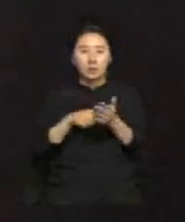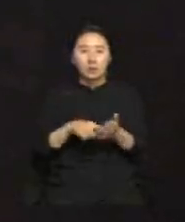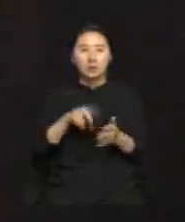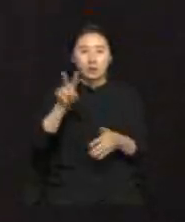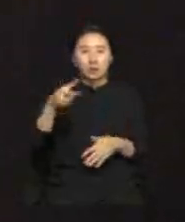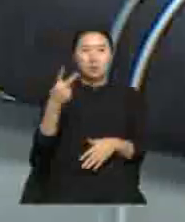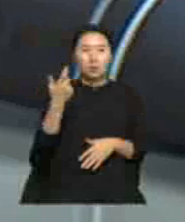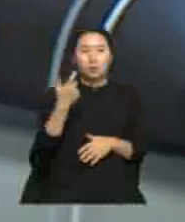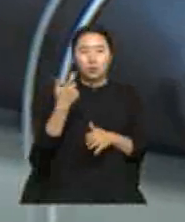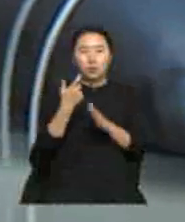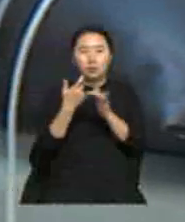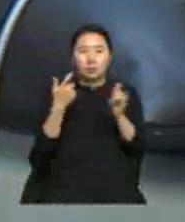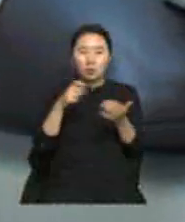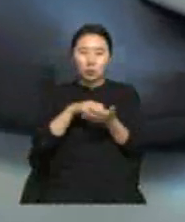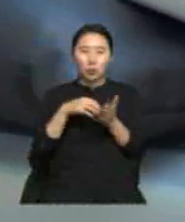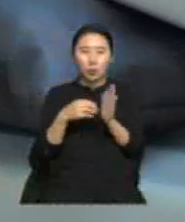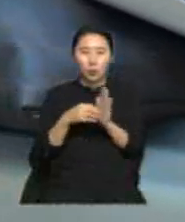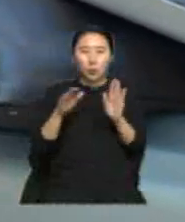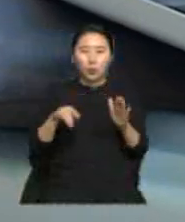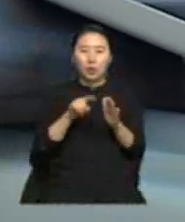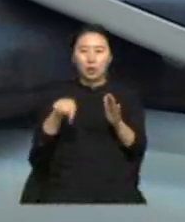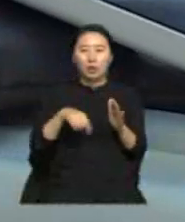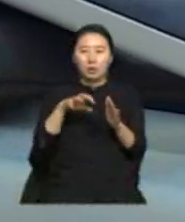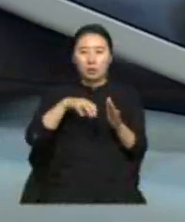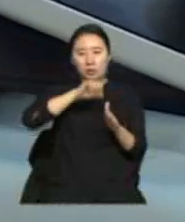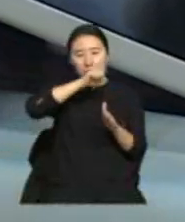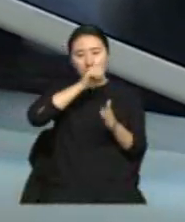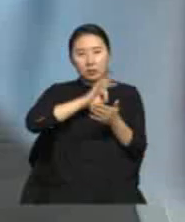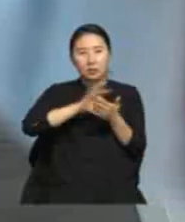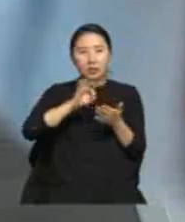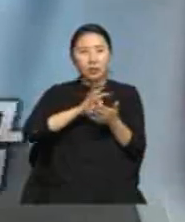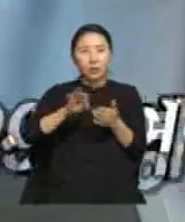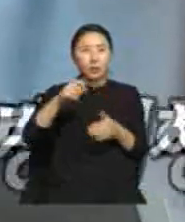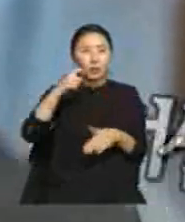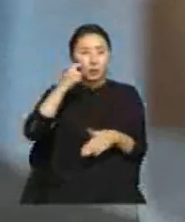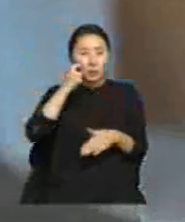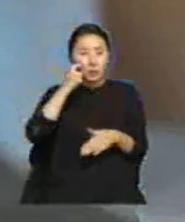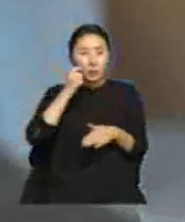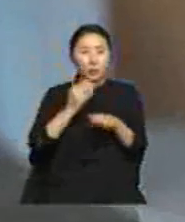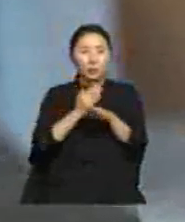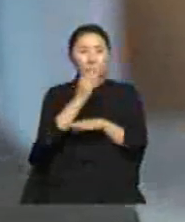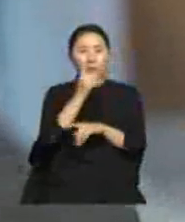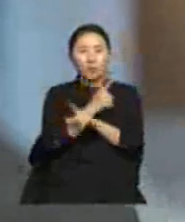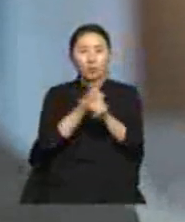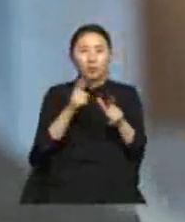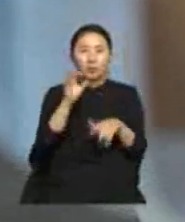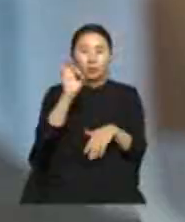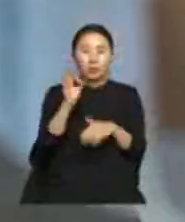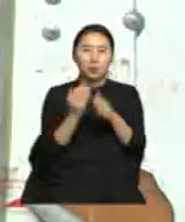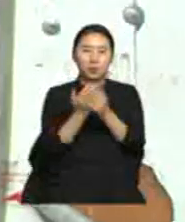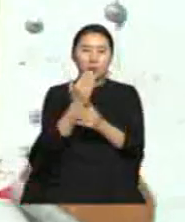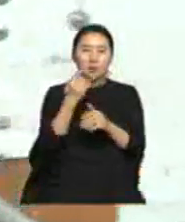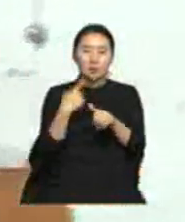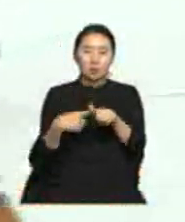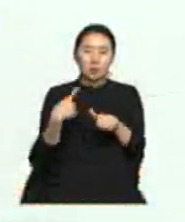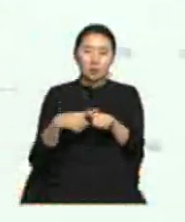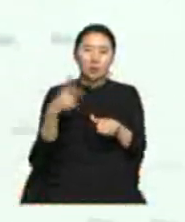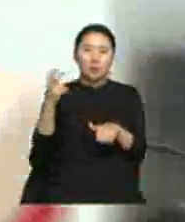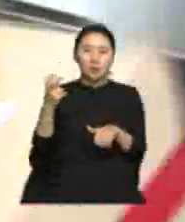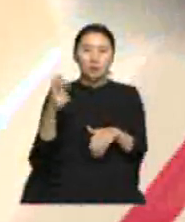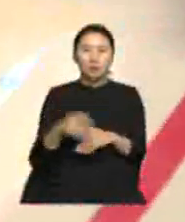약 260명 정도에 그쳐 올해 안으로 책정된 예산을 사용하지 못하고 과도한 불용액이 발생할 것이라는 비판이 일고